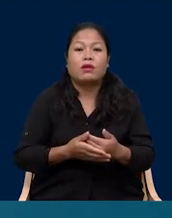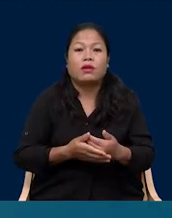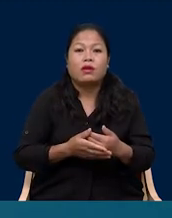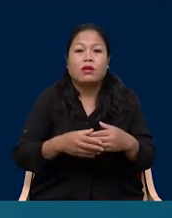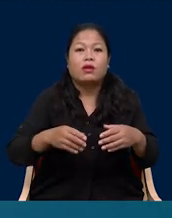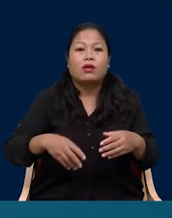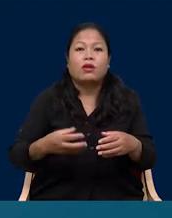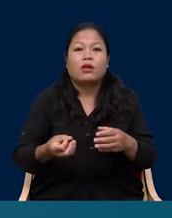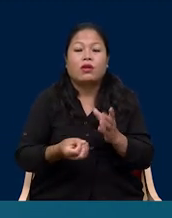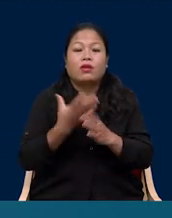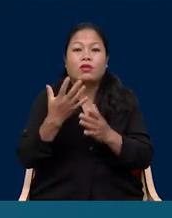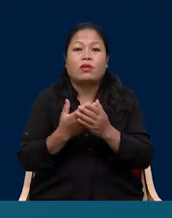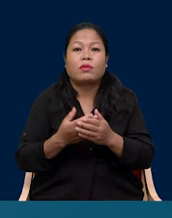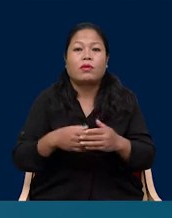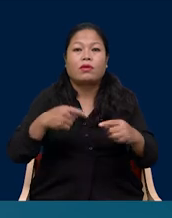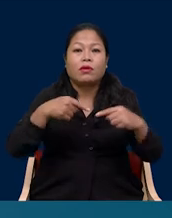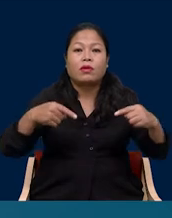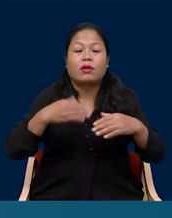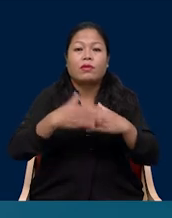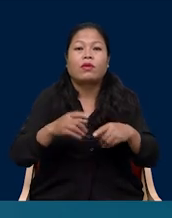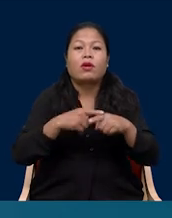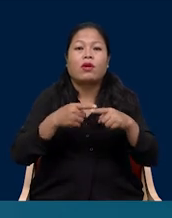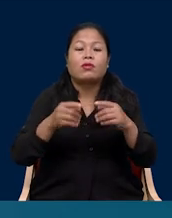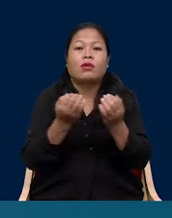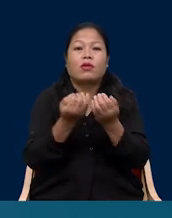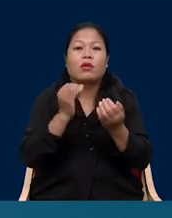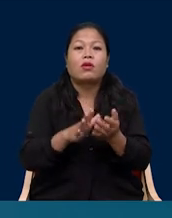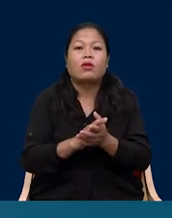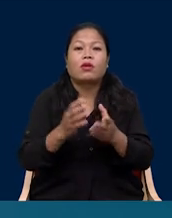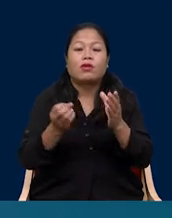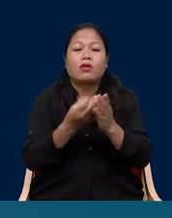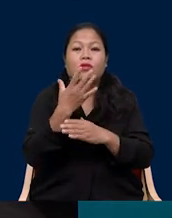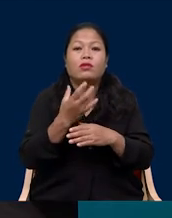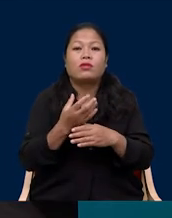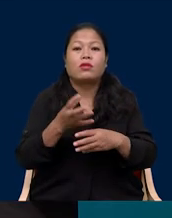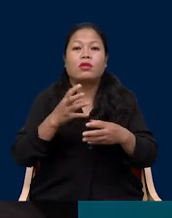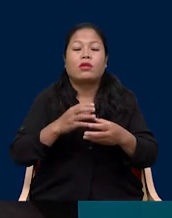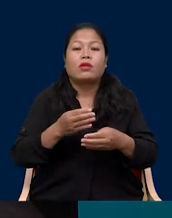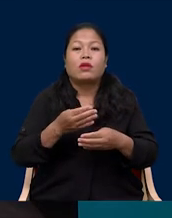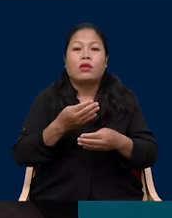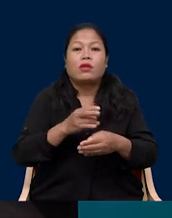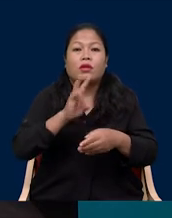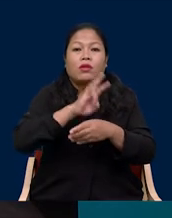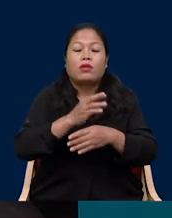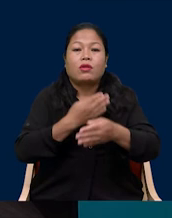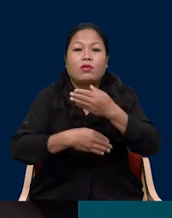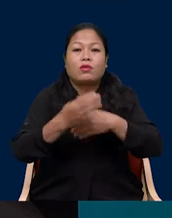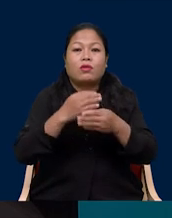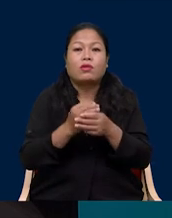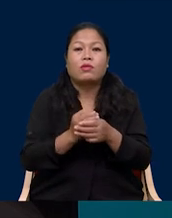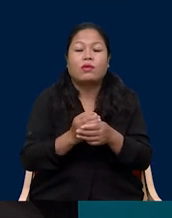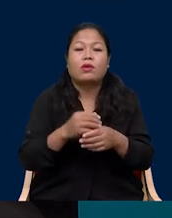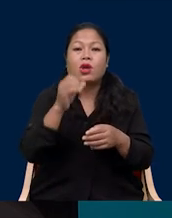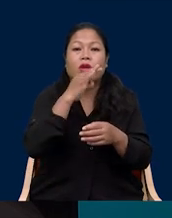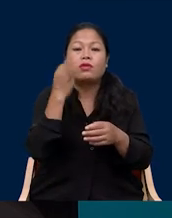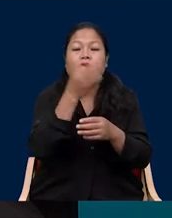र पारिस्थितिक डिजाइन र उत्पादनको रेखा बनाउनमा खर्चिनु भएको छ। सृजनशील उद्यमले जलवायु परिवर्तन